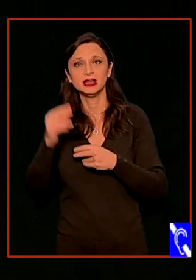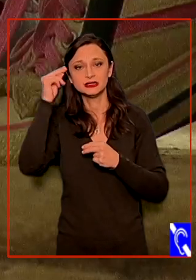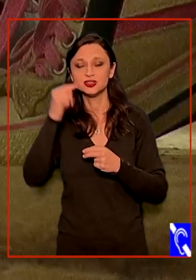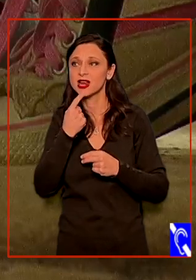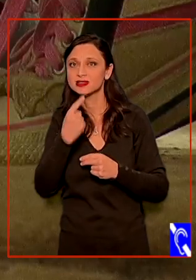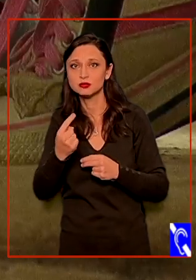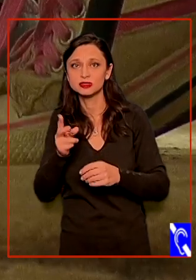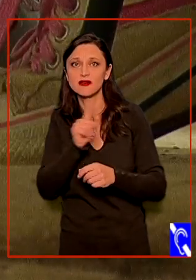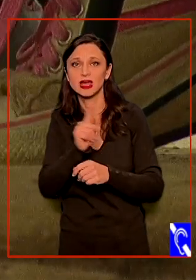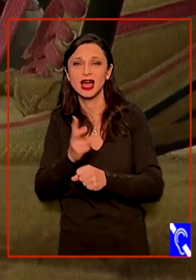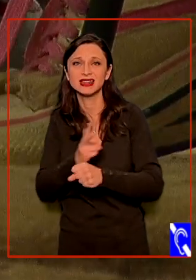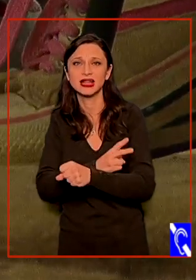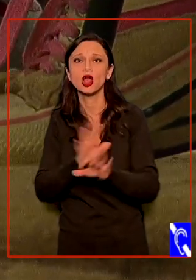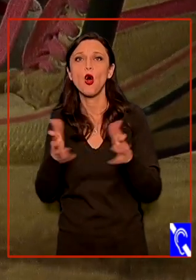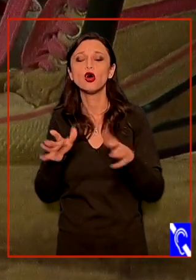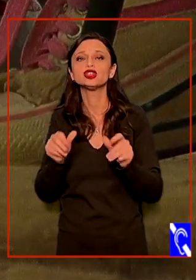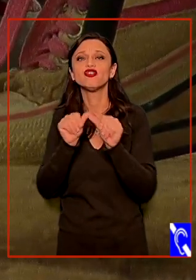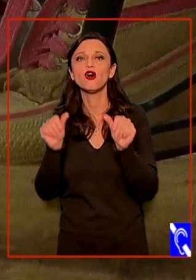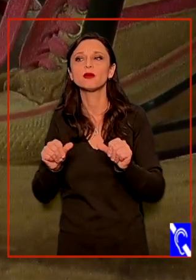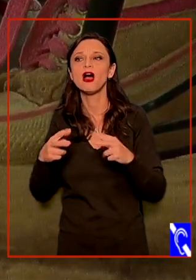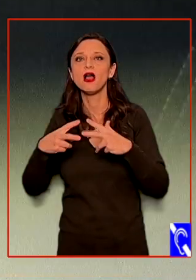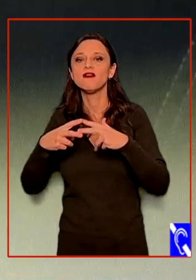statelor. Orice formă privativă de